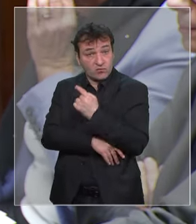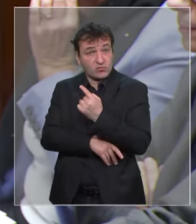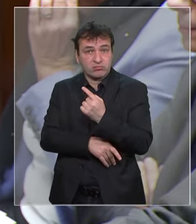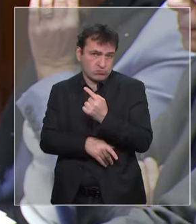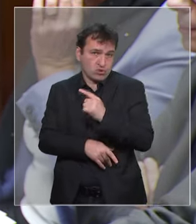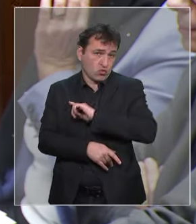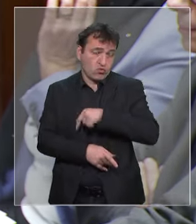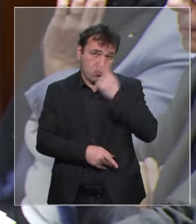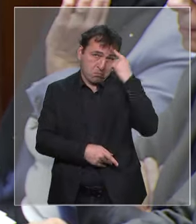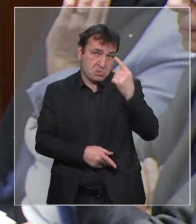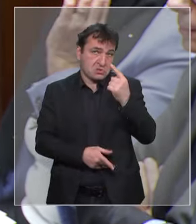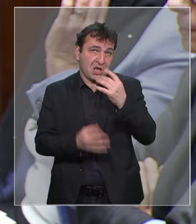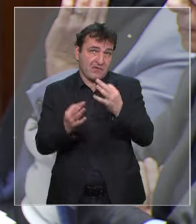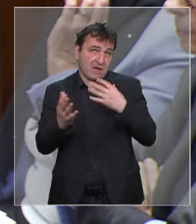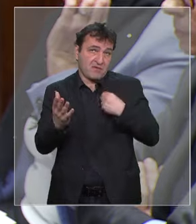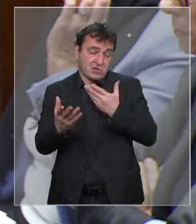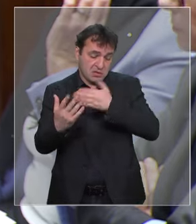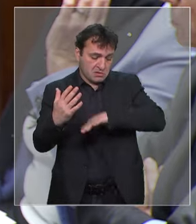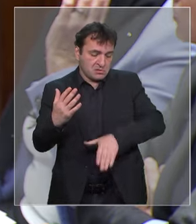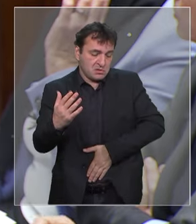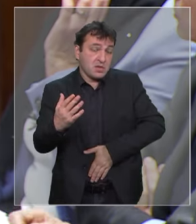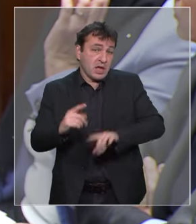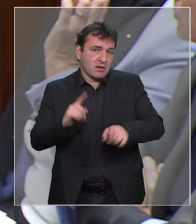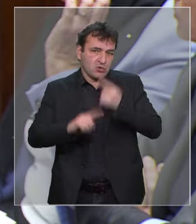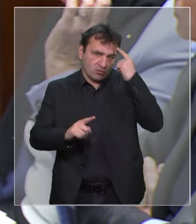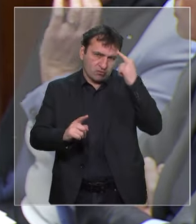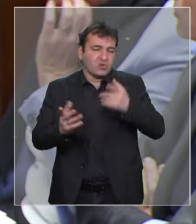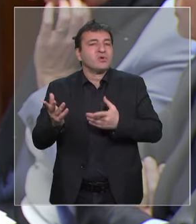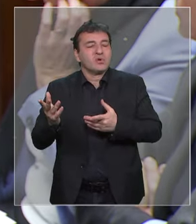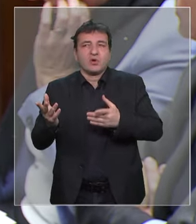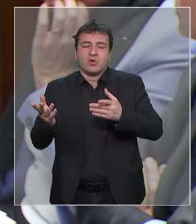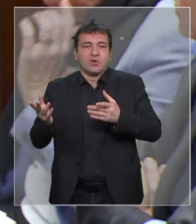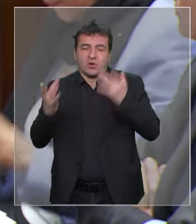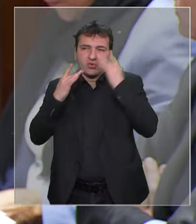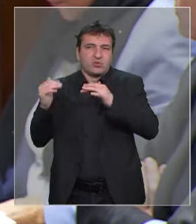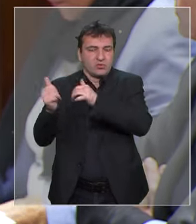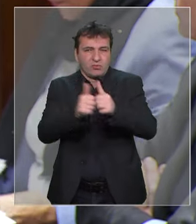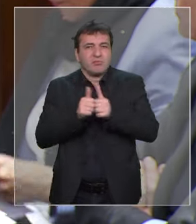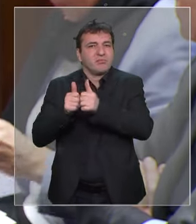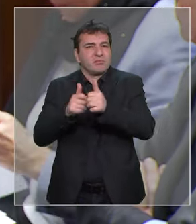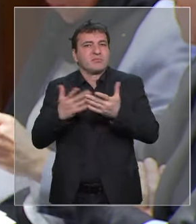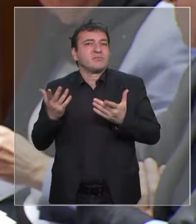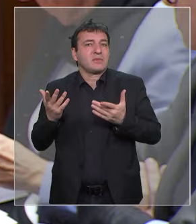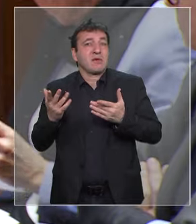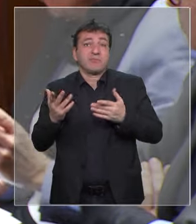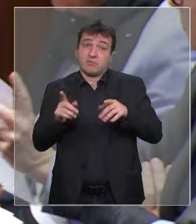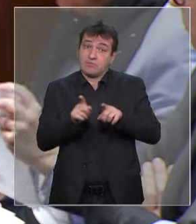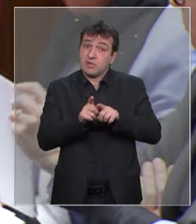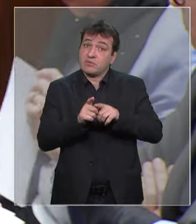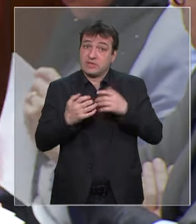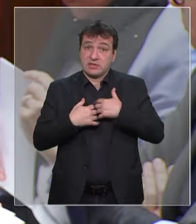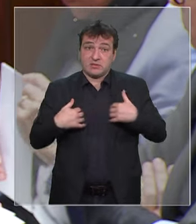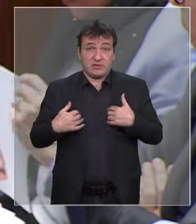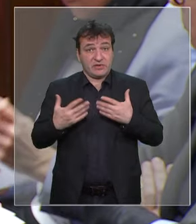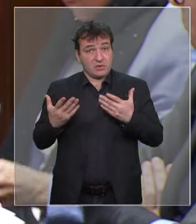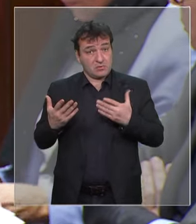est fondamentale dans le socle de culture commune de nos élèves. Je l'affirme, notre culture commune, elle est aussi scientifique, et donc désormais l'ensemble des